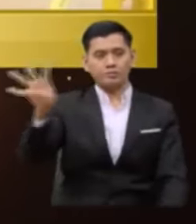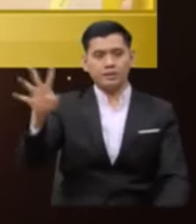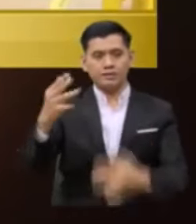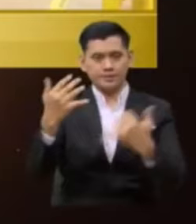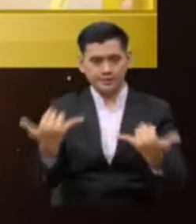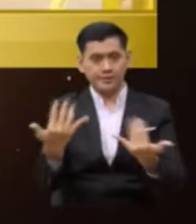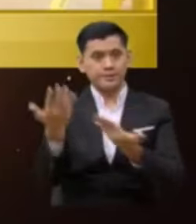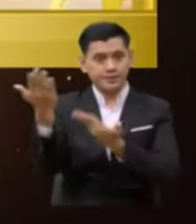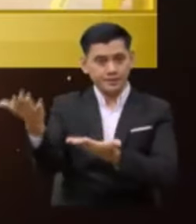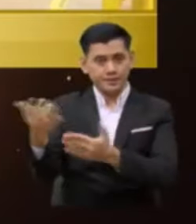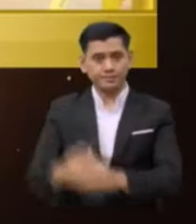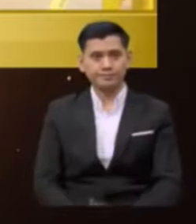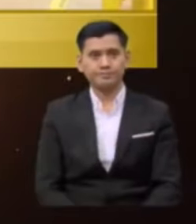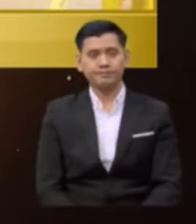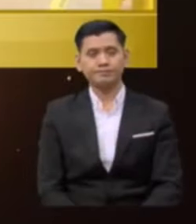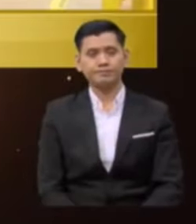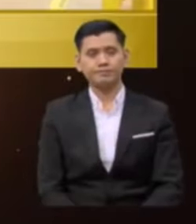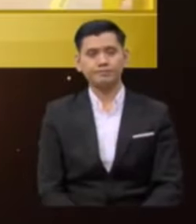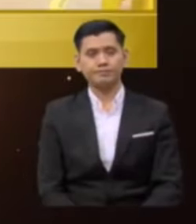Silakan.